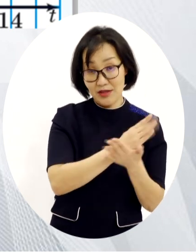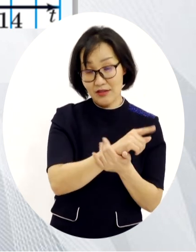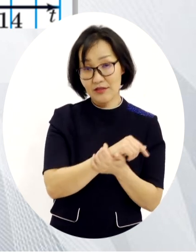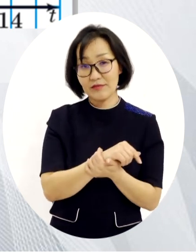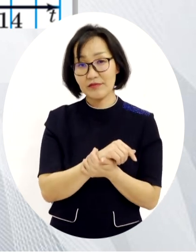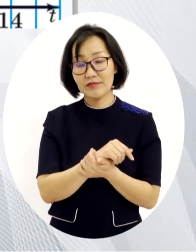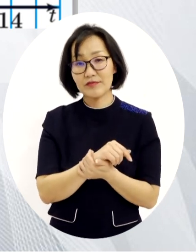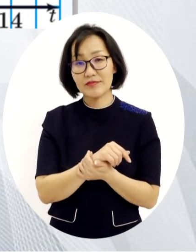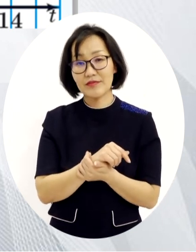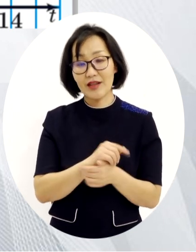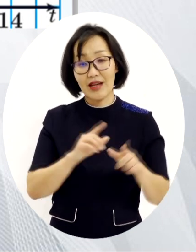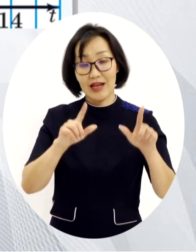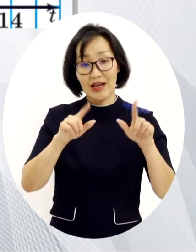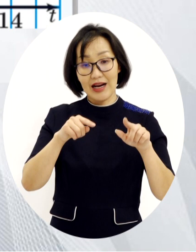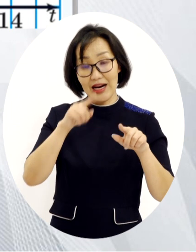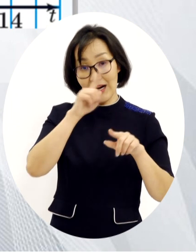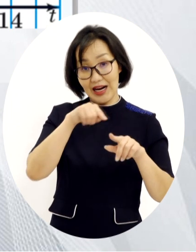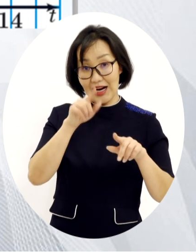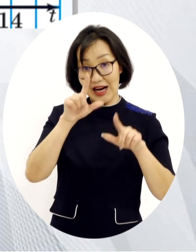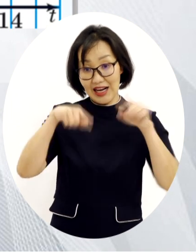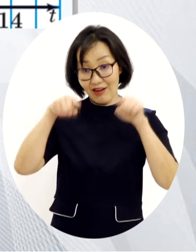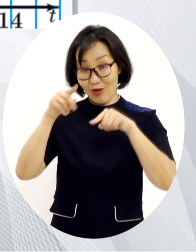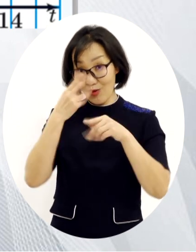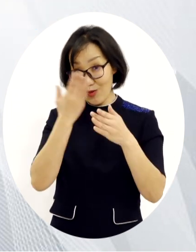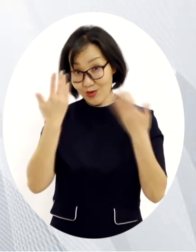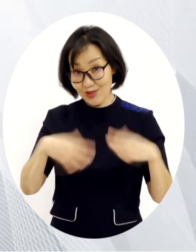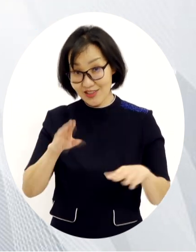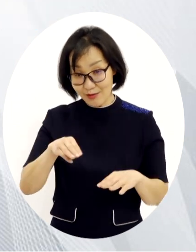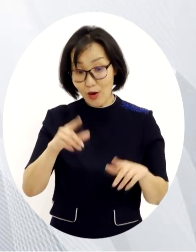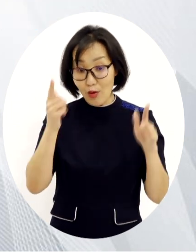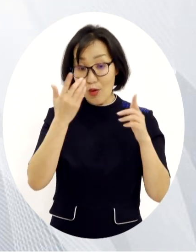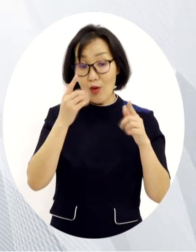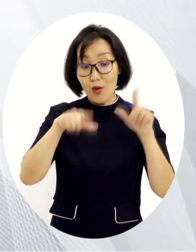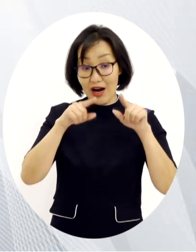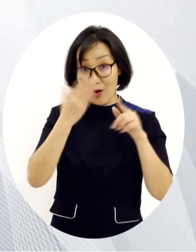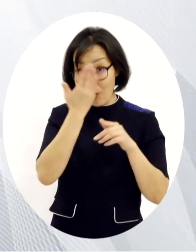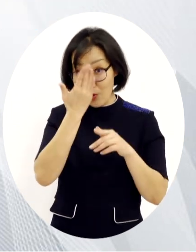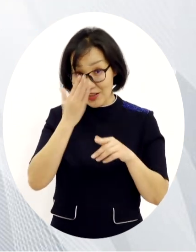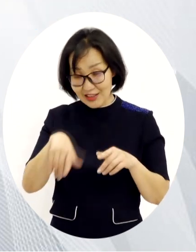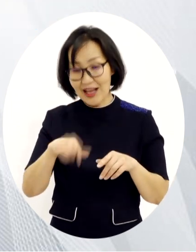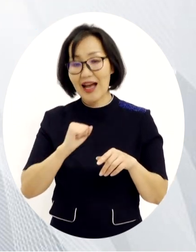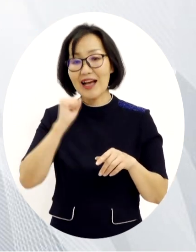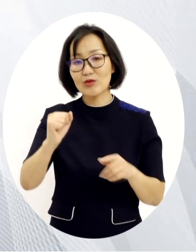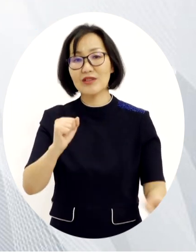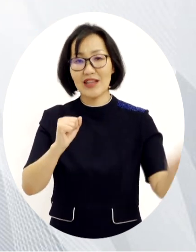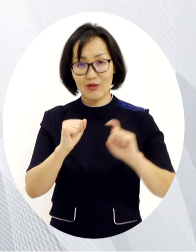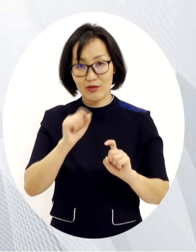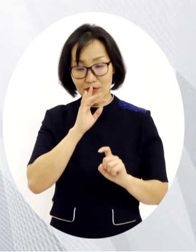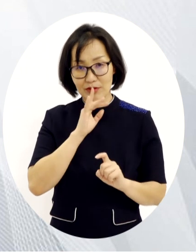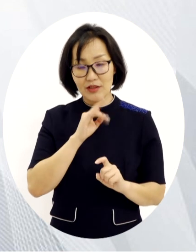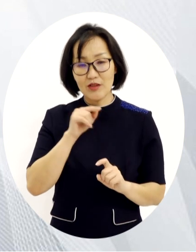байна. Бүгдээрээ графикийг уншлаа. Тэгвэл дараагийн графикийг уншъя. Уншаад асуултанд хариулна. Хүнсний